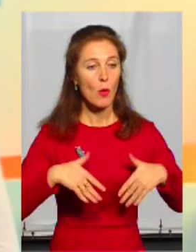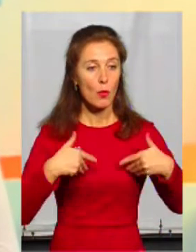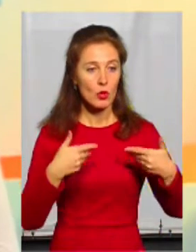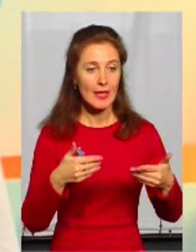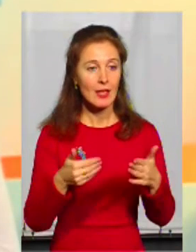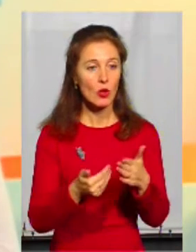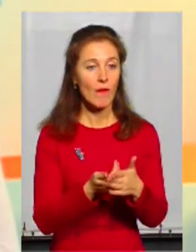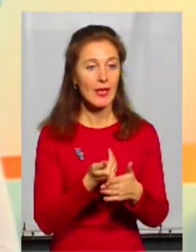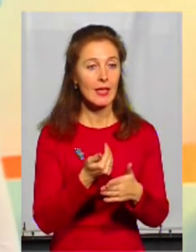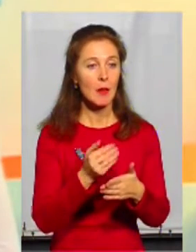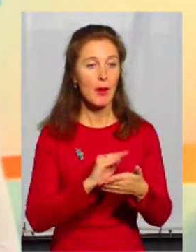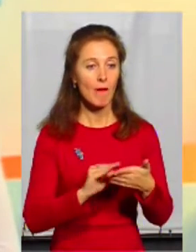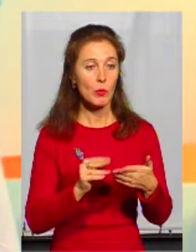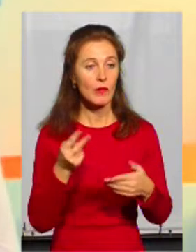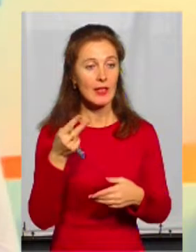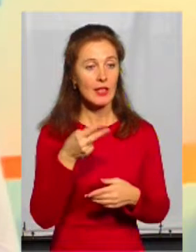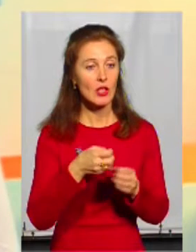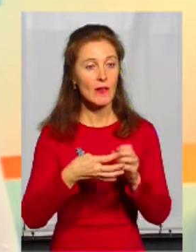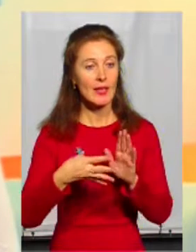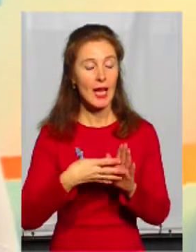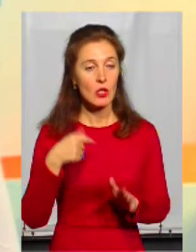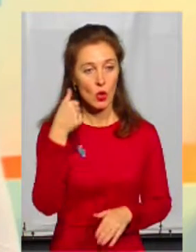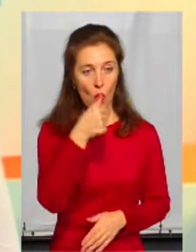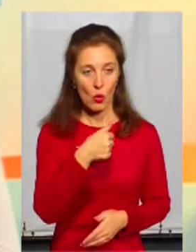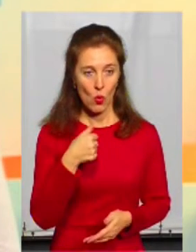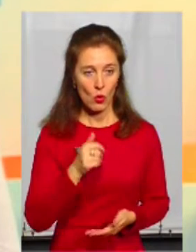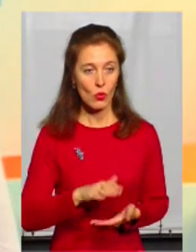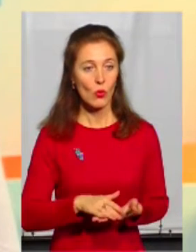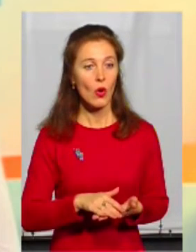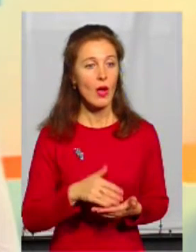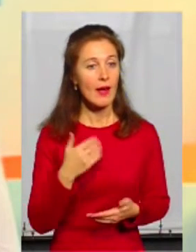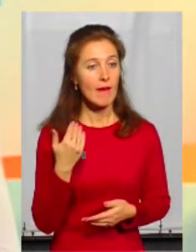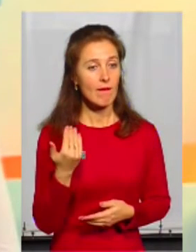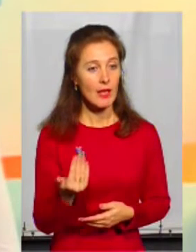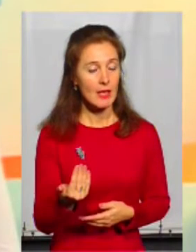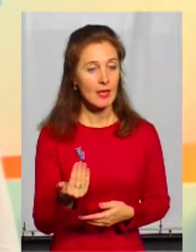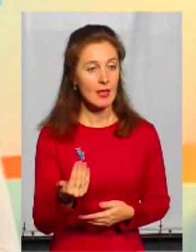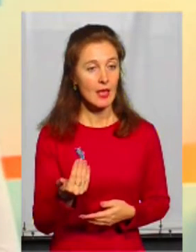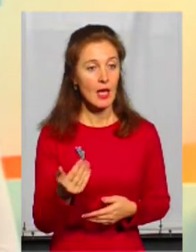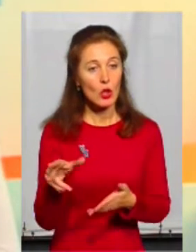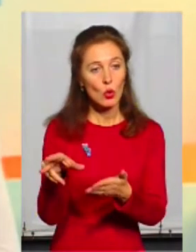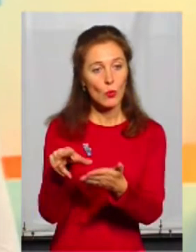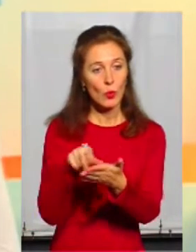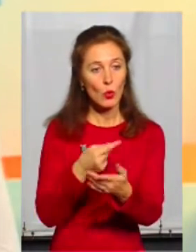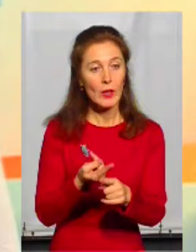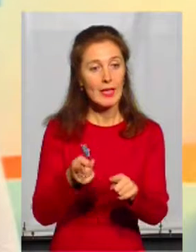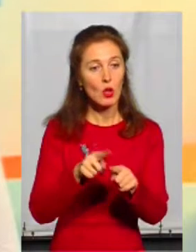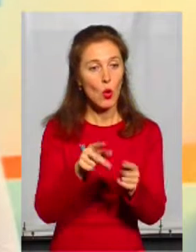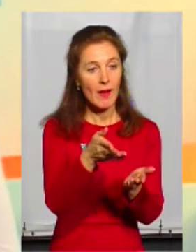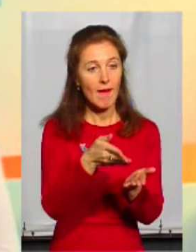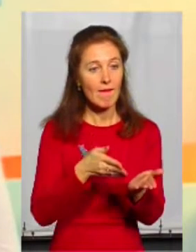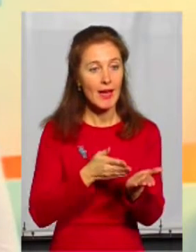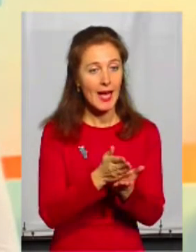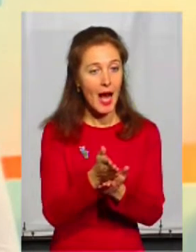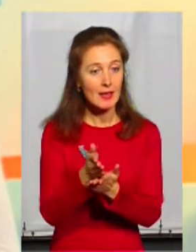пропонує нам новий правопис 2019 року, він дублює той варіант